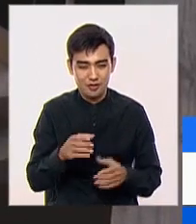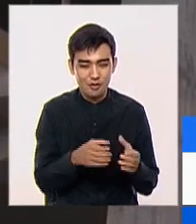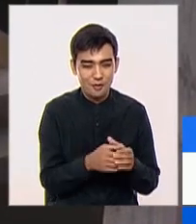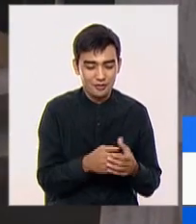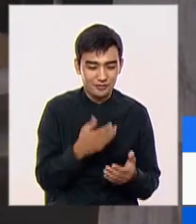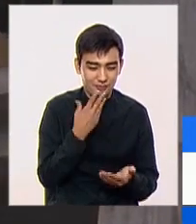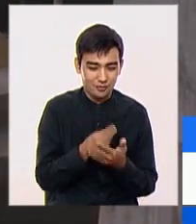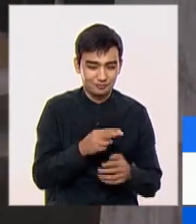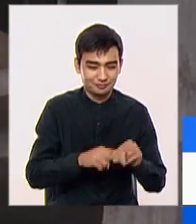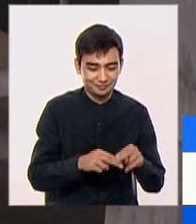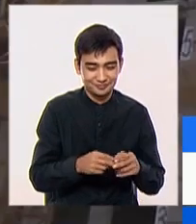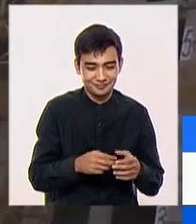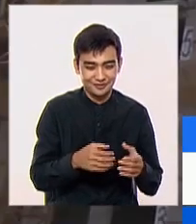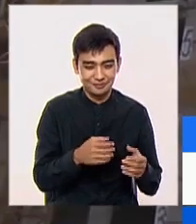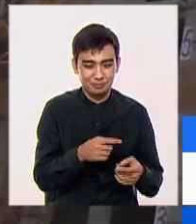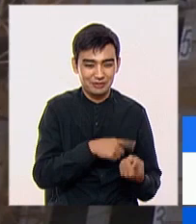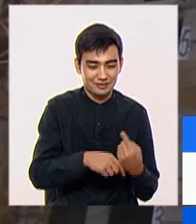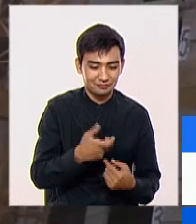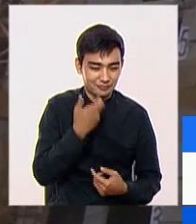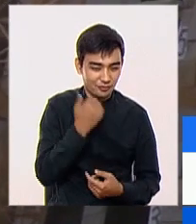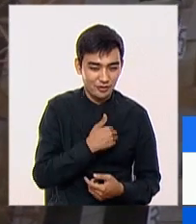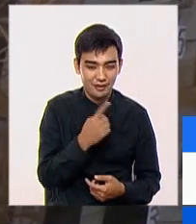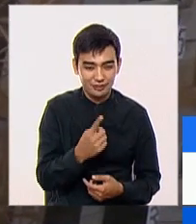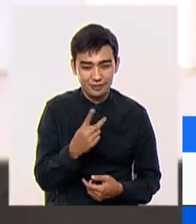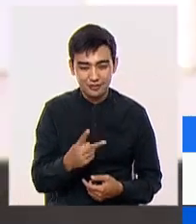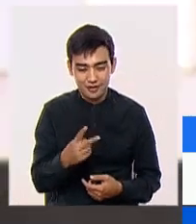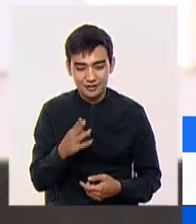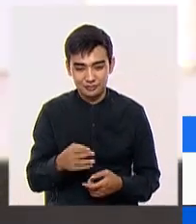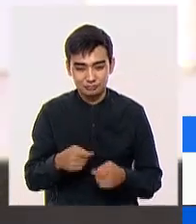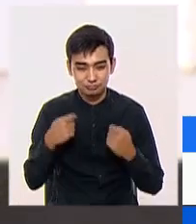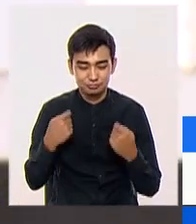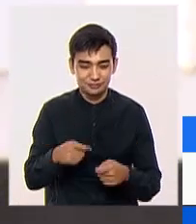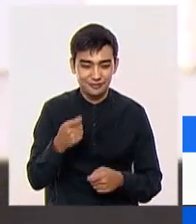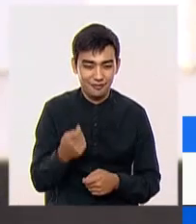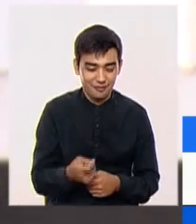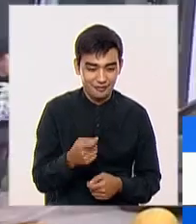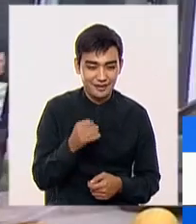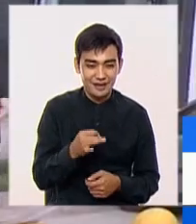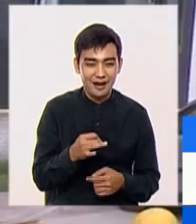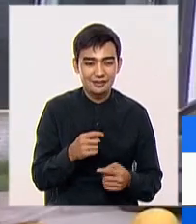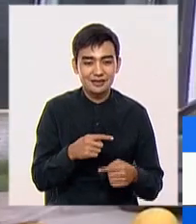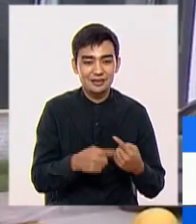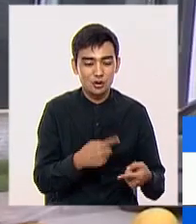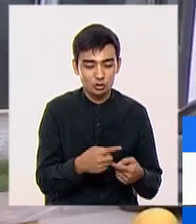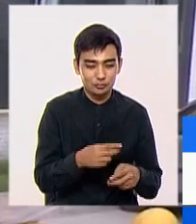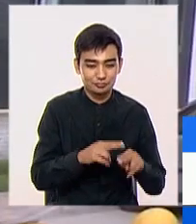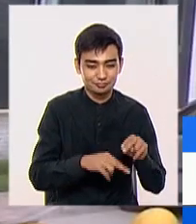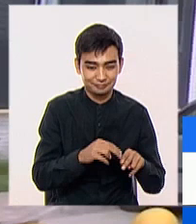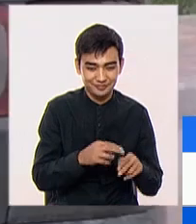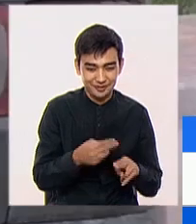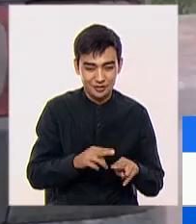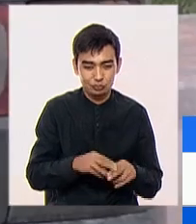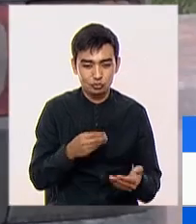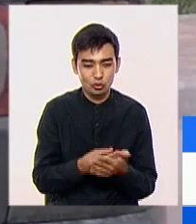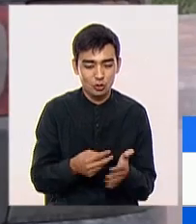үшін қолдағы пәтерлерінің бір-екеуін арзан бағаға сатып, есесіне нарық тұрақталғанда келесі баспананы қымбат бағаға өткізеді. Есепте түгел.